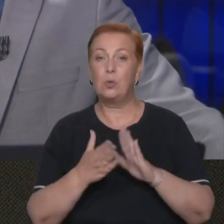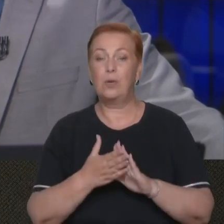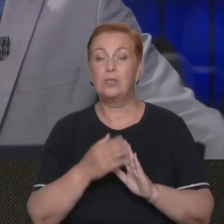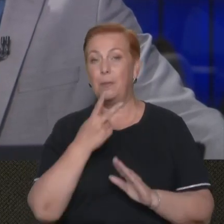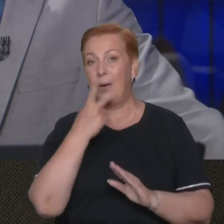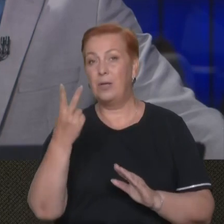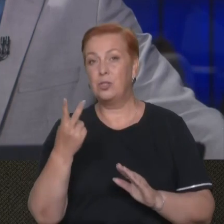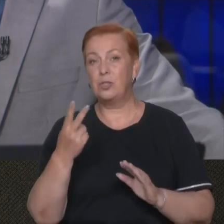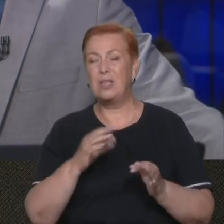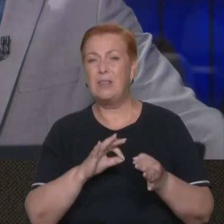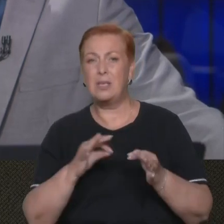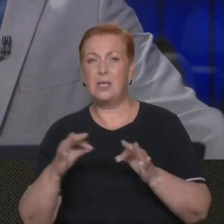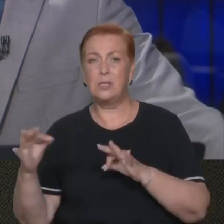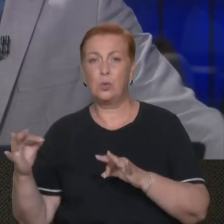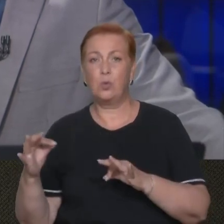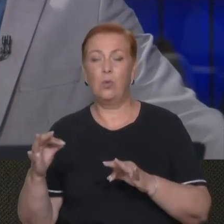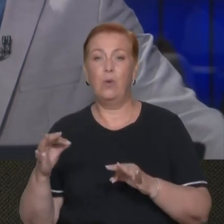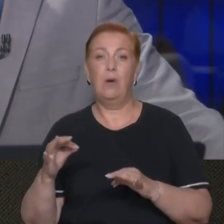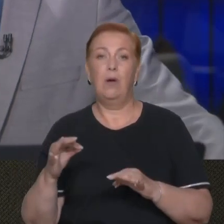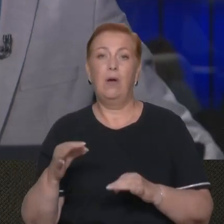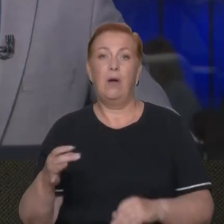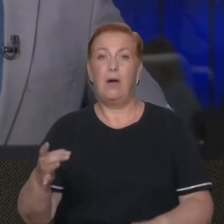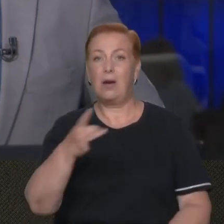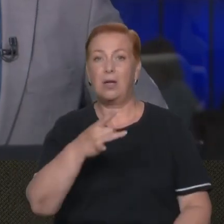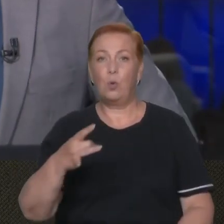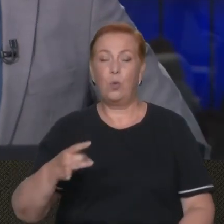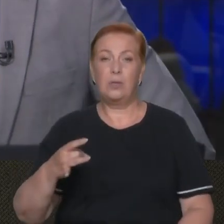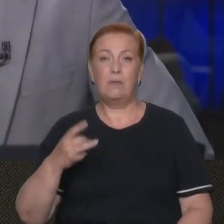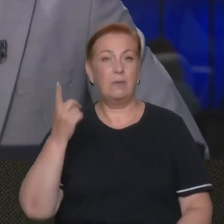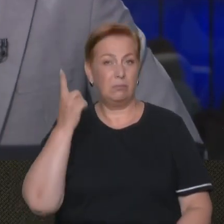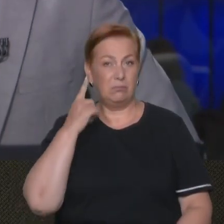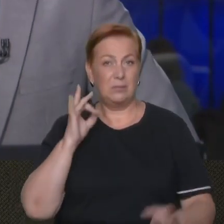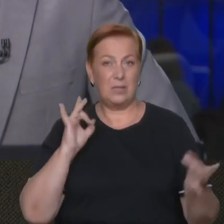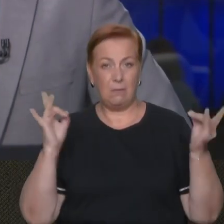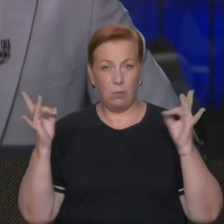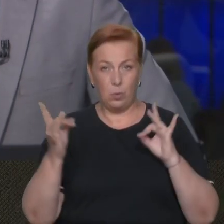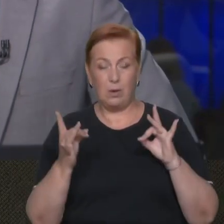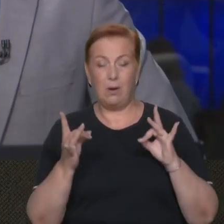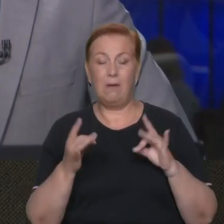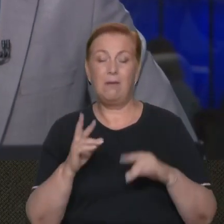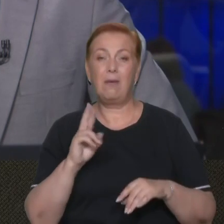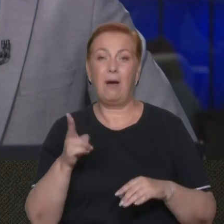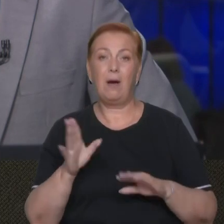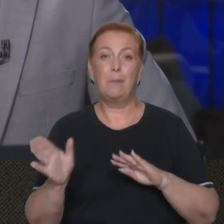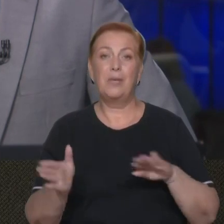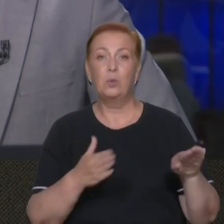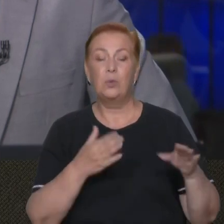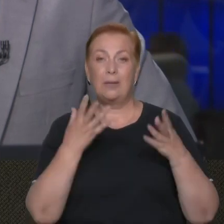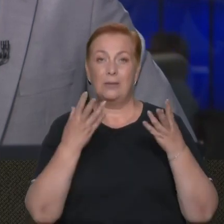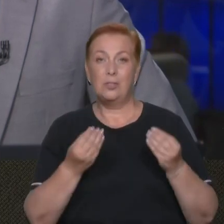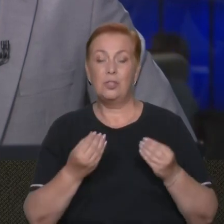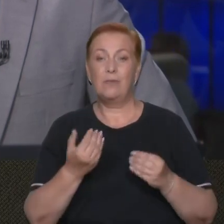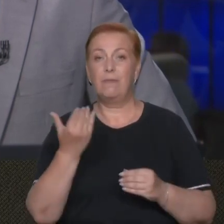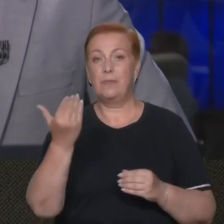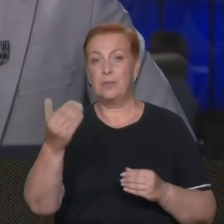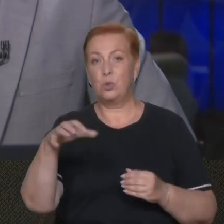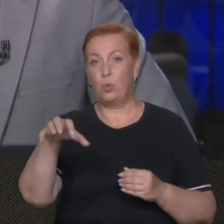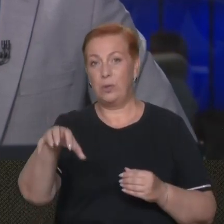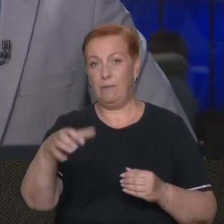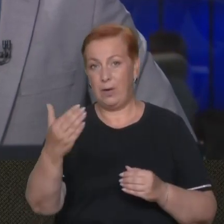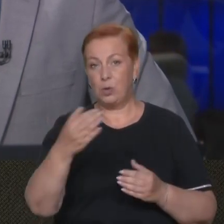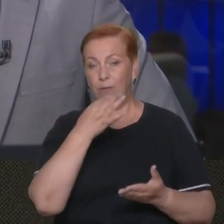низку в низці регіонів була повітряна тривога. Як минула ця ніч в зоні вашої